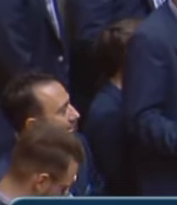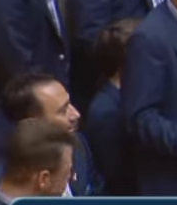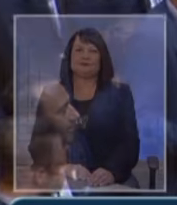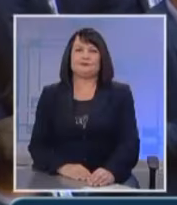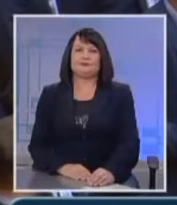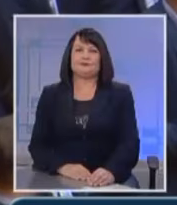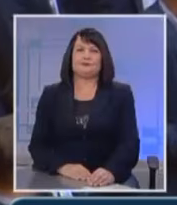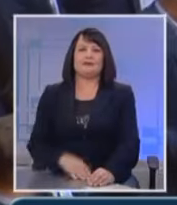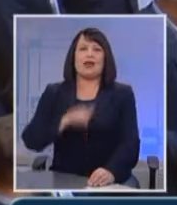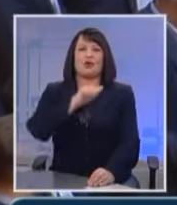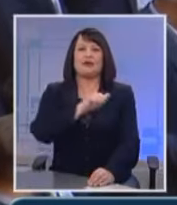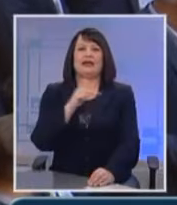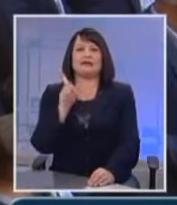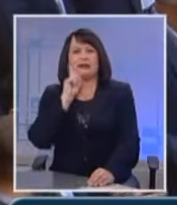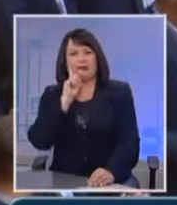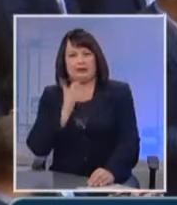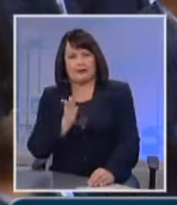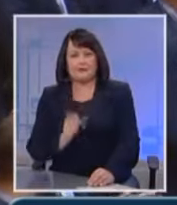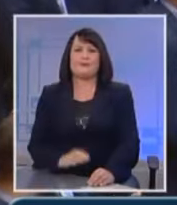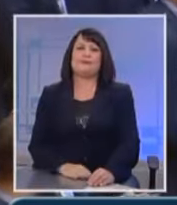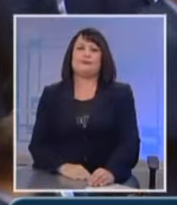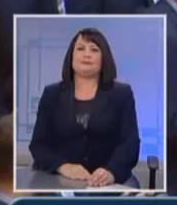Καζάκη Αρχοντία,